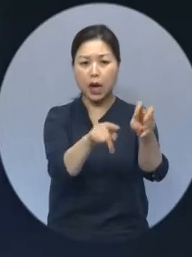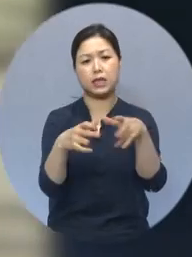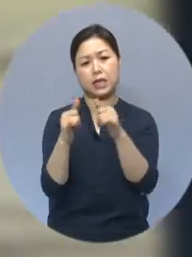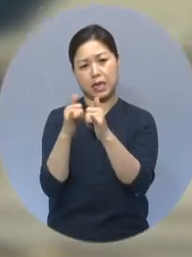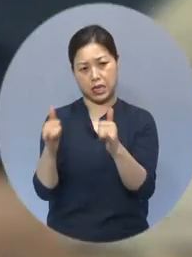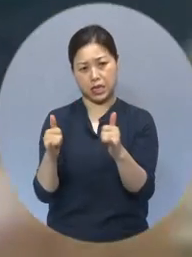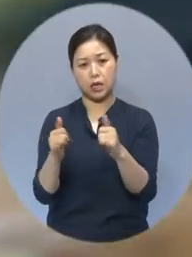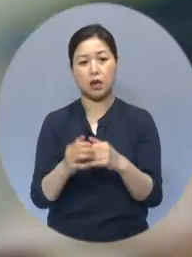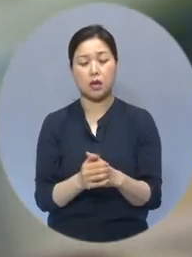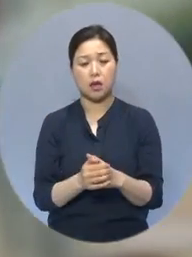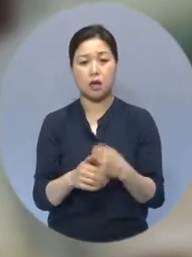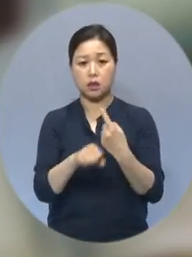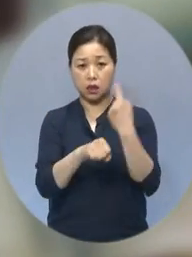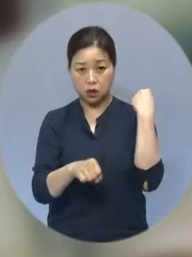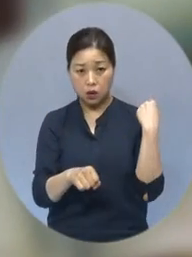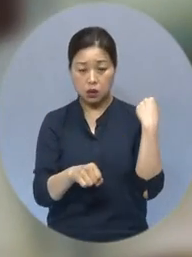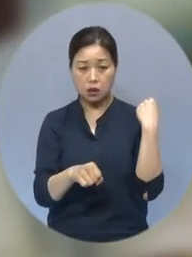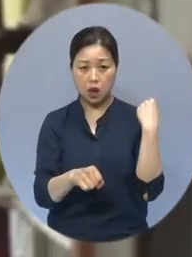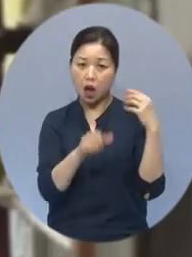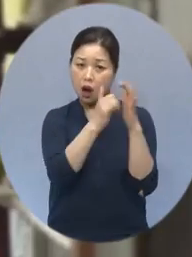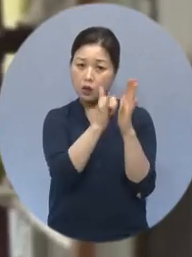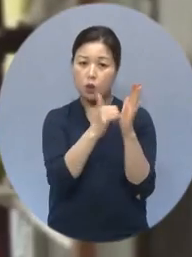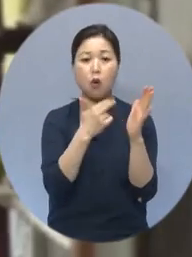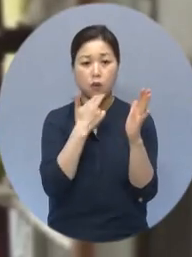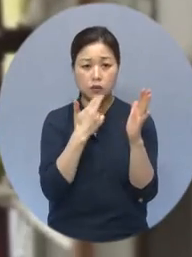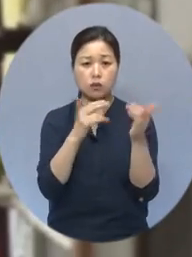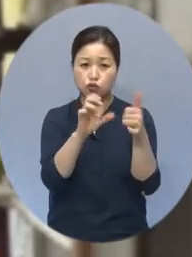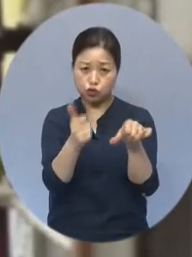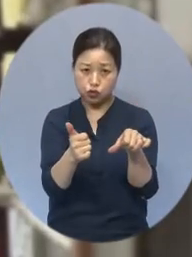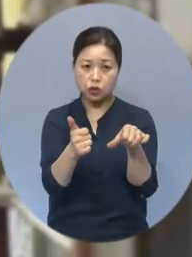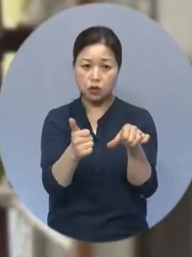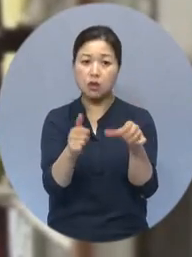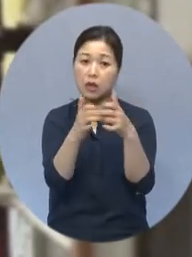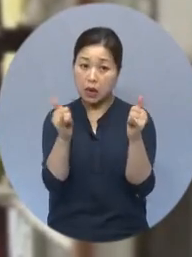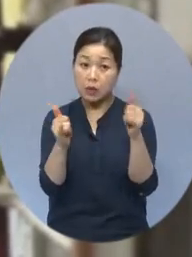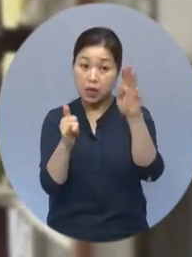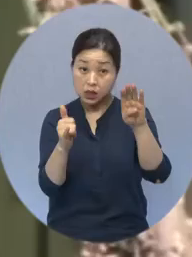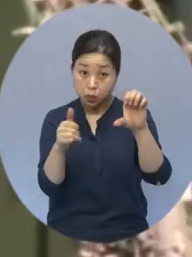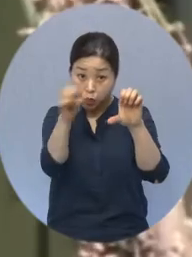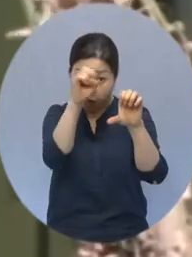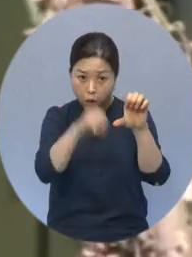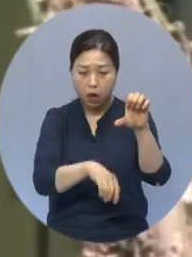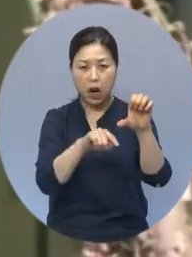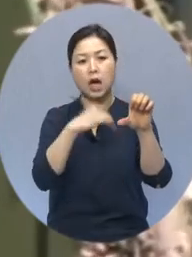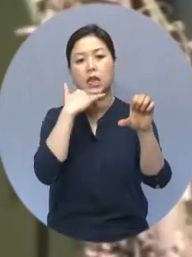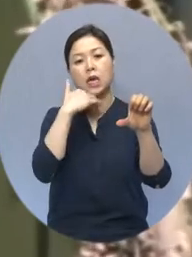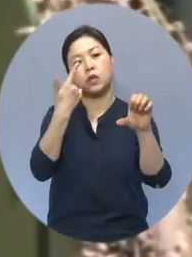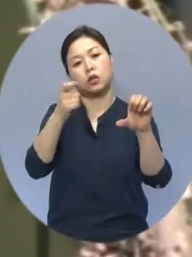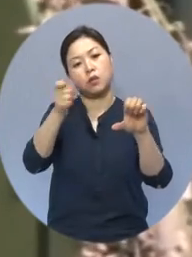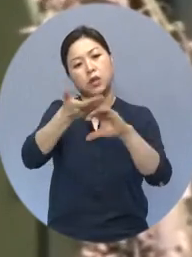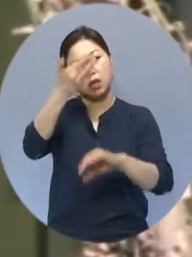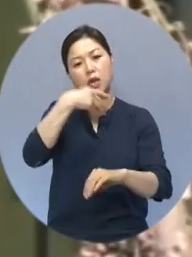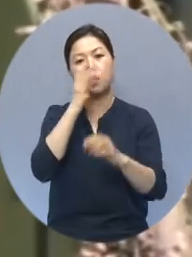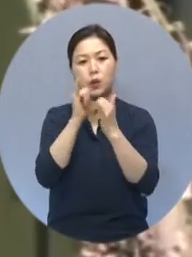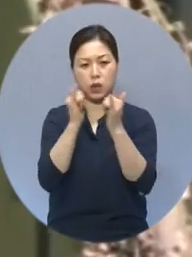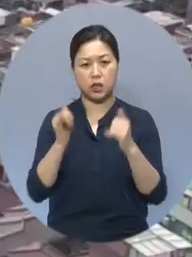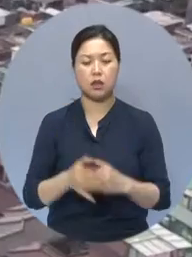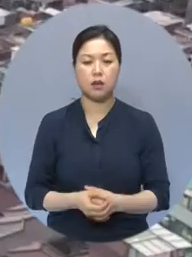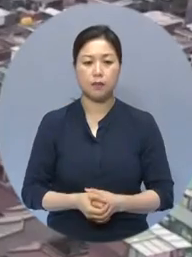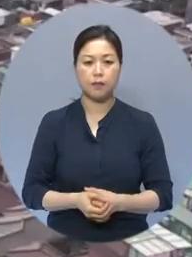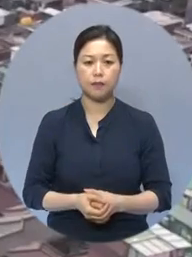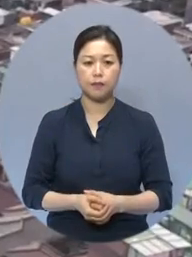됐으며 지난해 모 연구 사망자 중 45% 가 65세 이상 노인인 것으로 나타났습니다